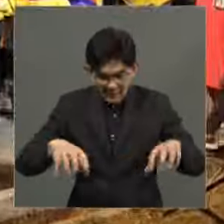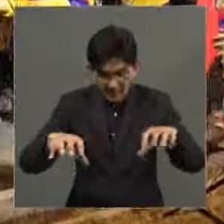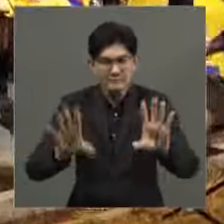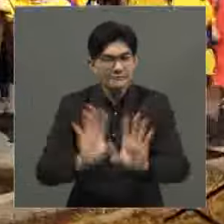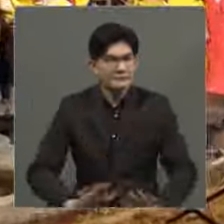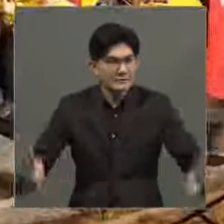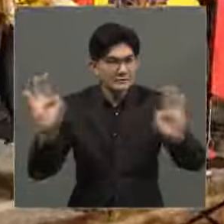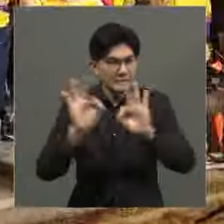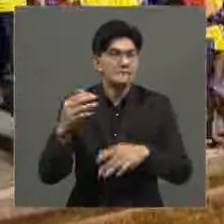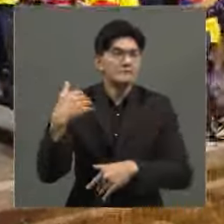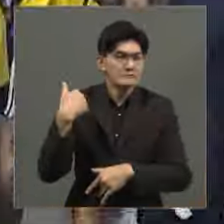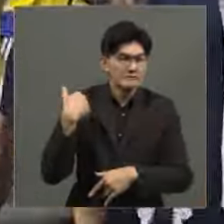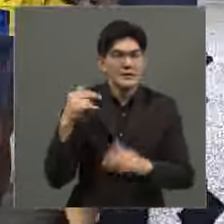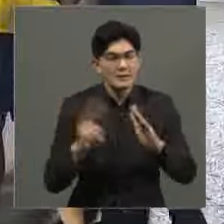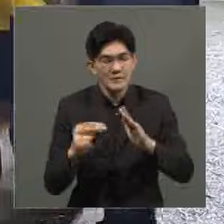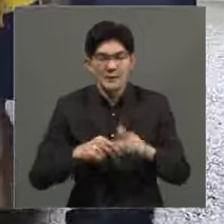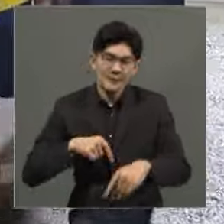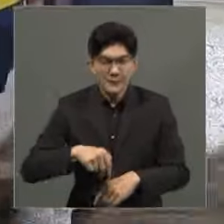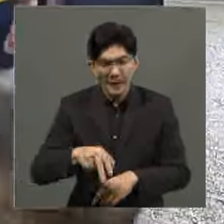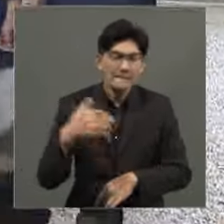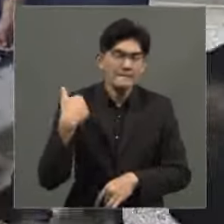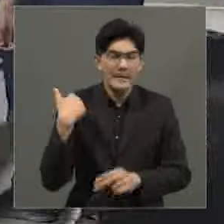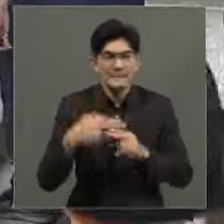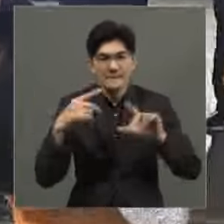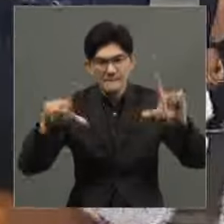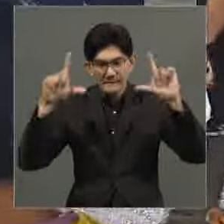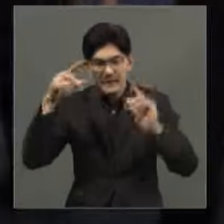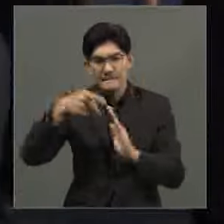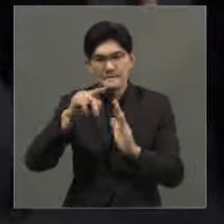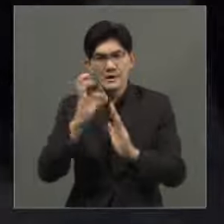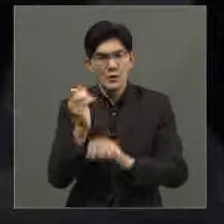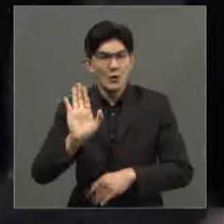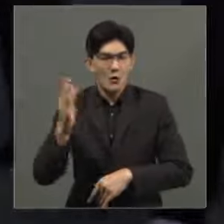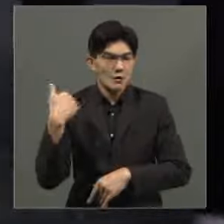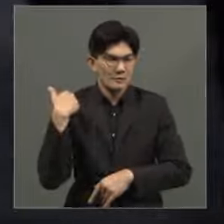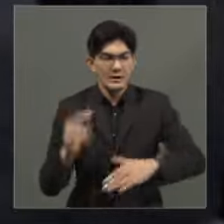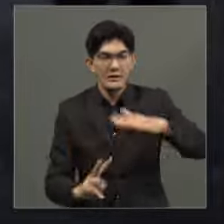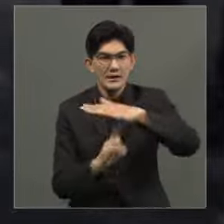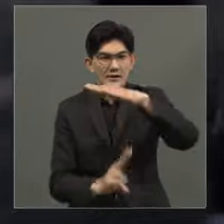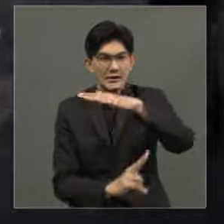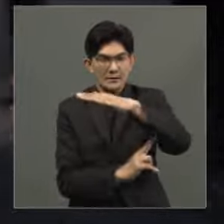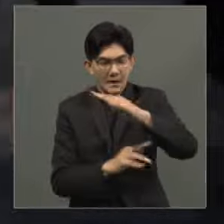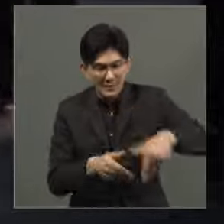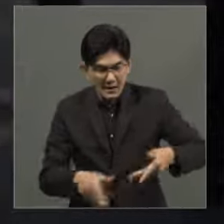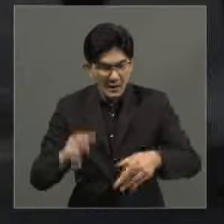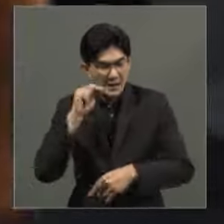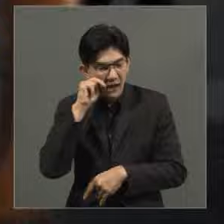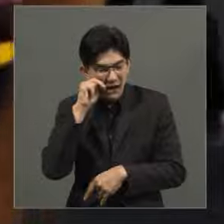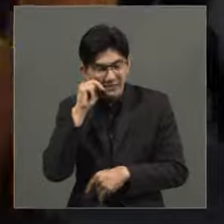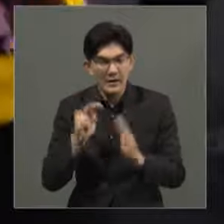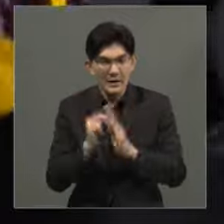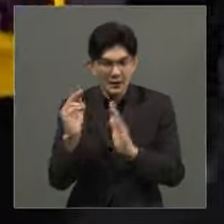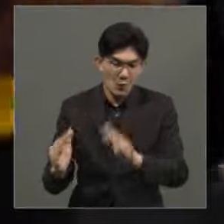พิษณุโลกนะฮะแล้วก็สถานที่ที่มีชื่อเสียงของจังหวัดครับไม่ว่าจะเป็นสะพานข้ามแม่น้ำน่านวัดพระ